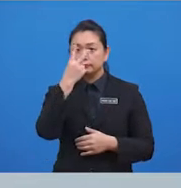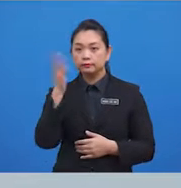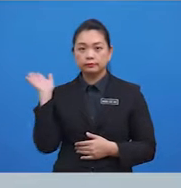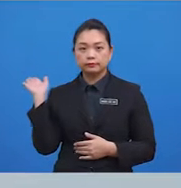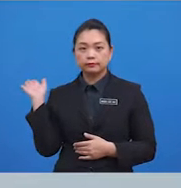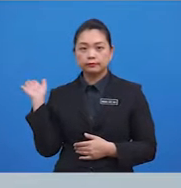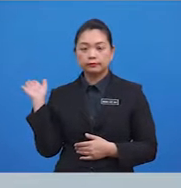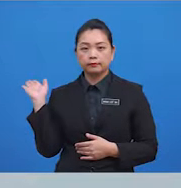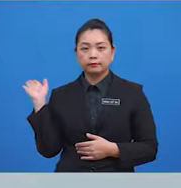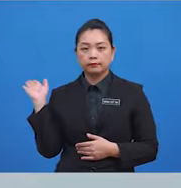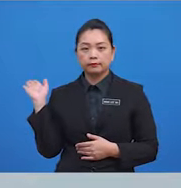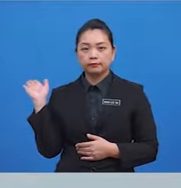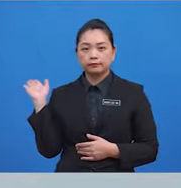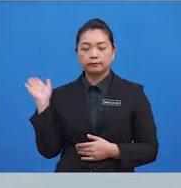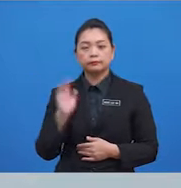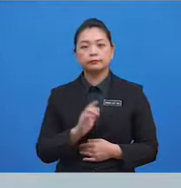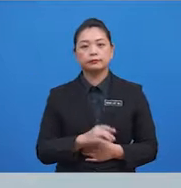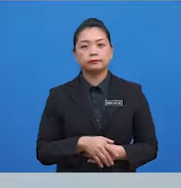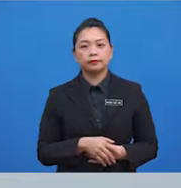1,600 tambah